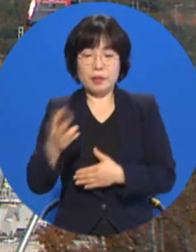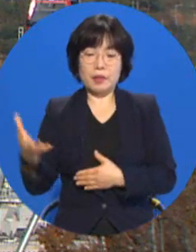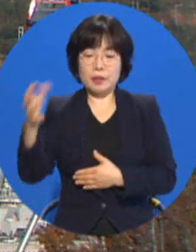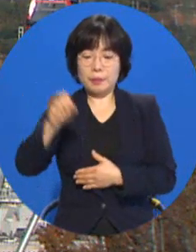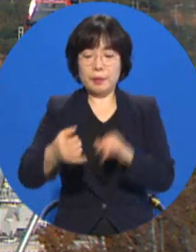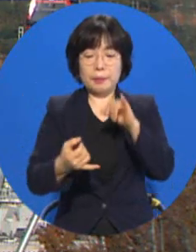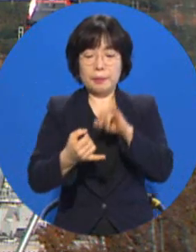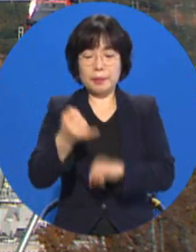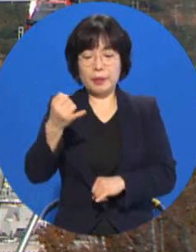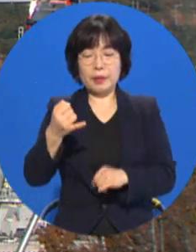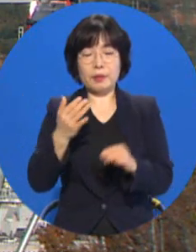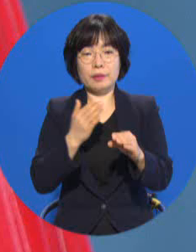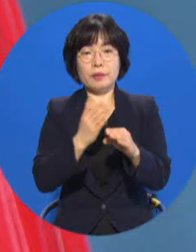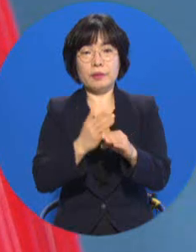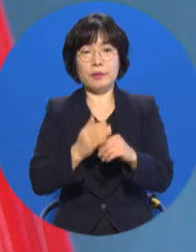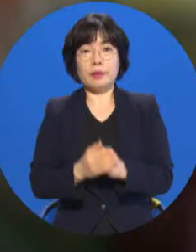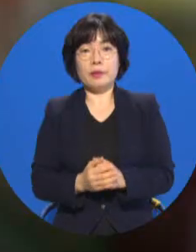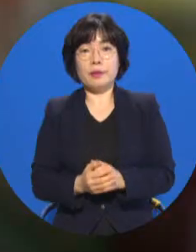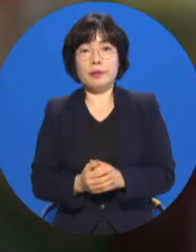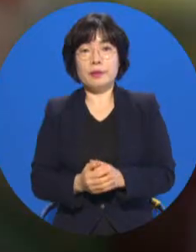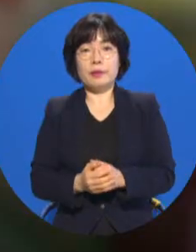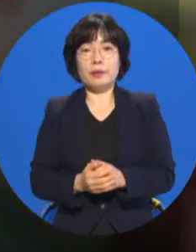20억여 원을 내지 않고 있습니다.